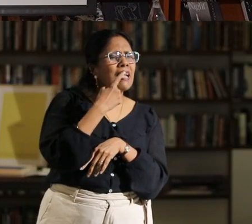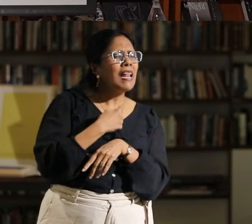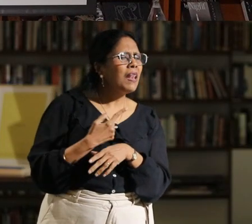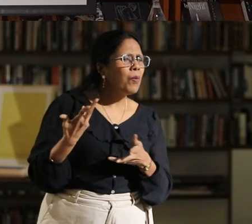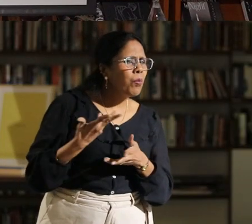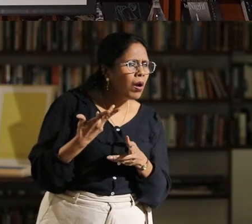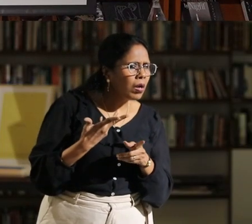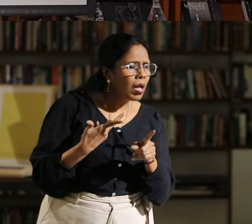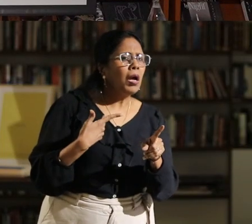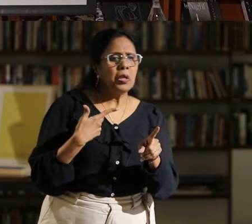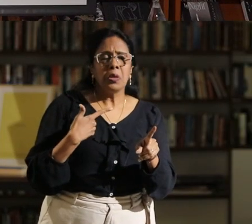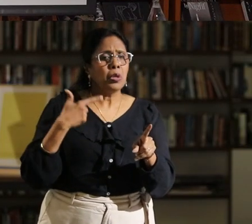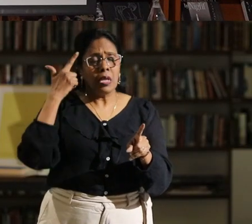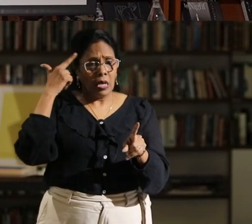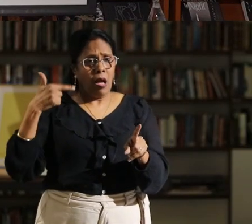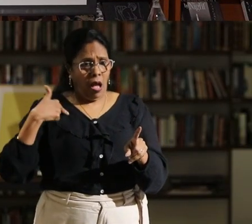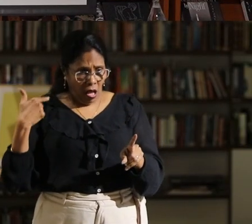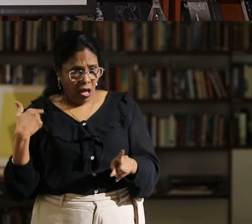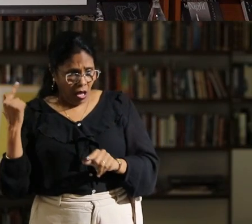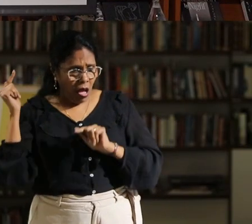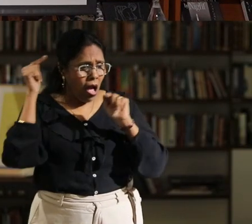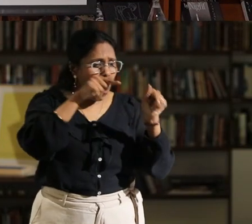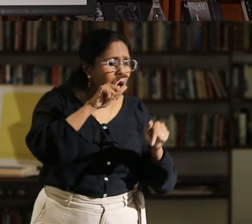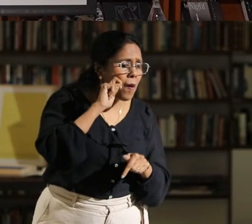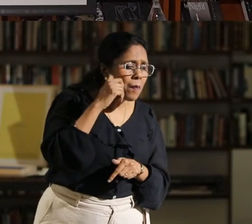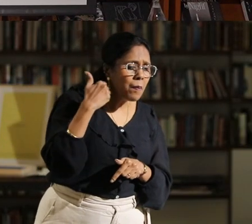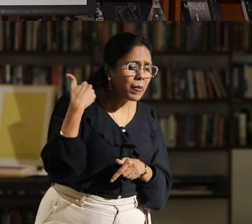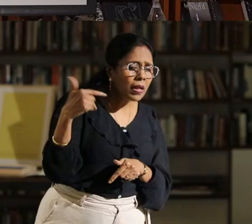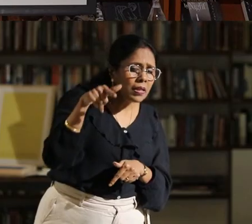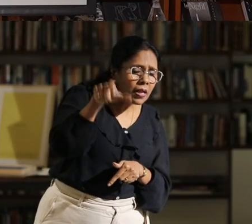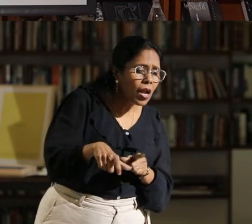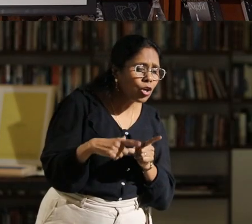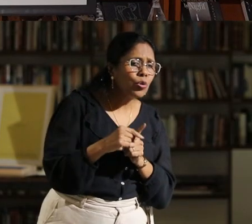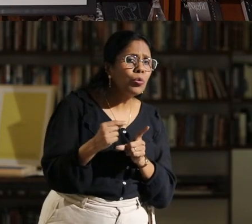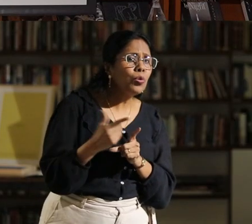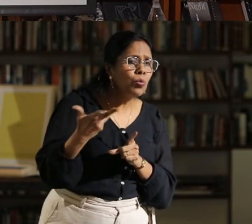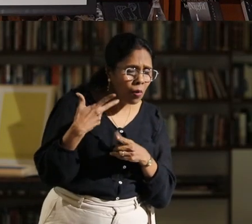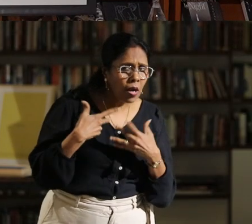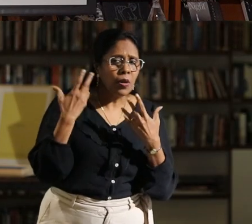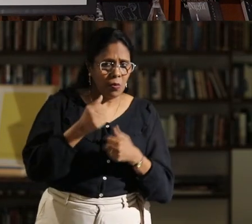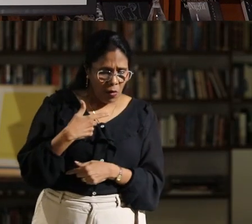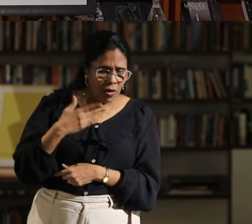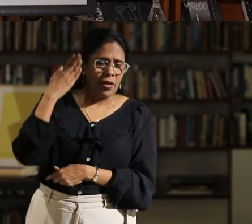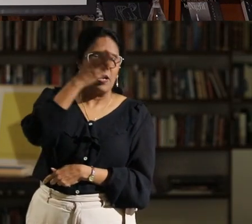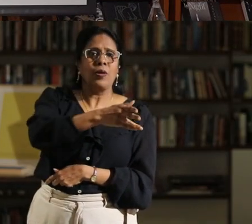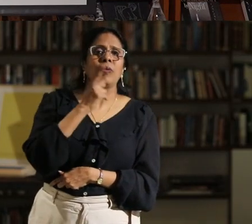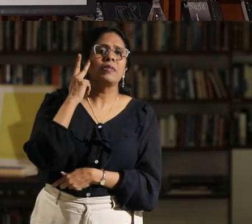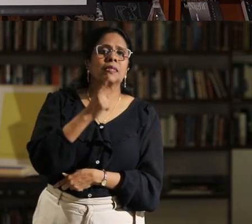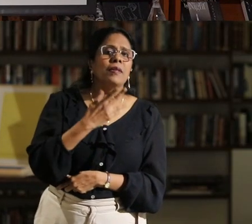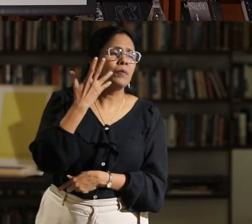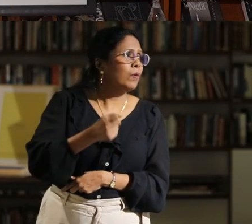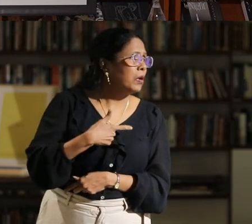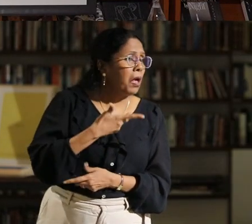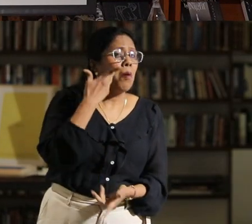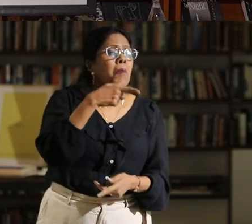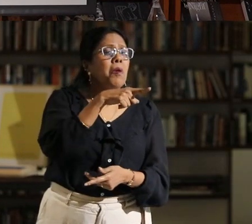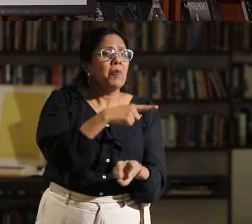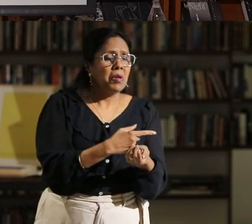tell us? सिर्फ मेरे को वहाँ जाना पड़ता है just to see what my brother is doing because वहाँ पे सुना है कि वो